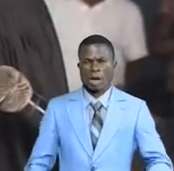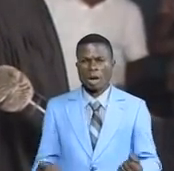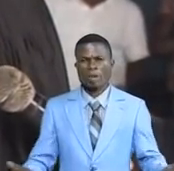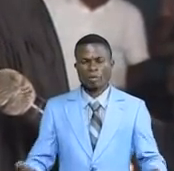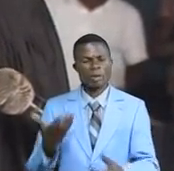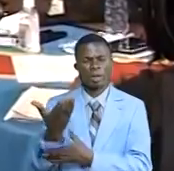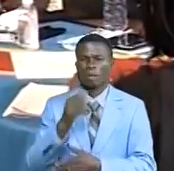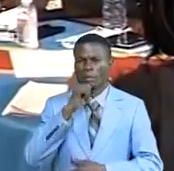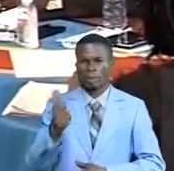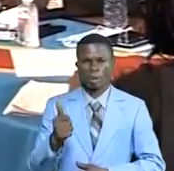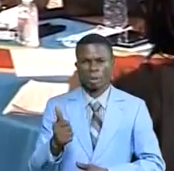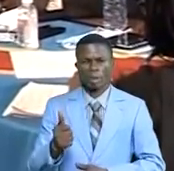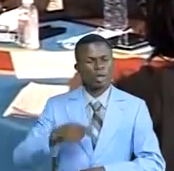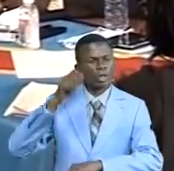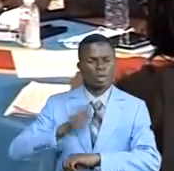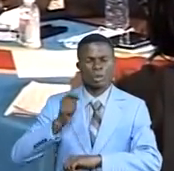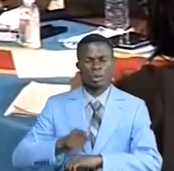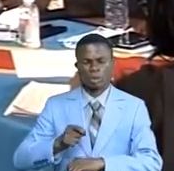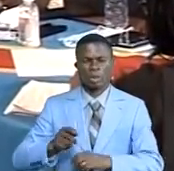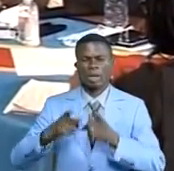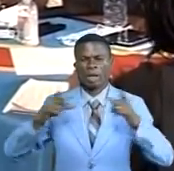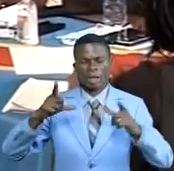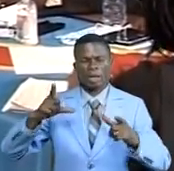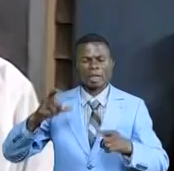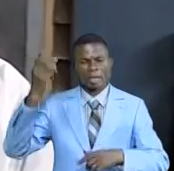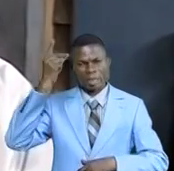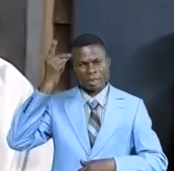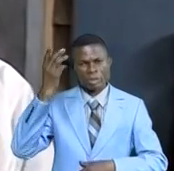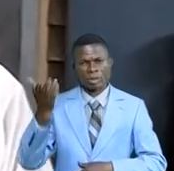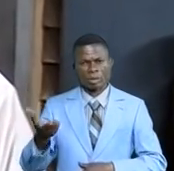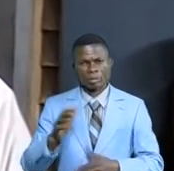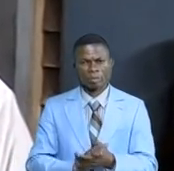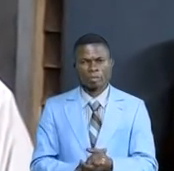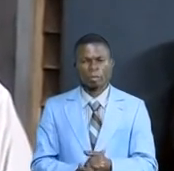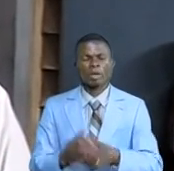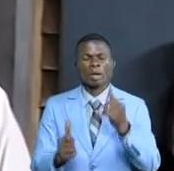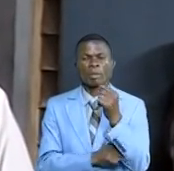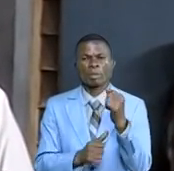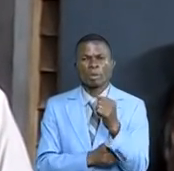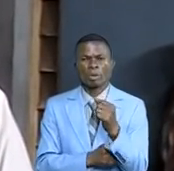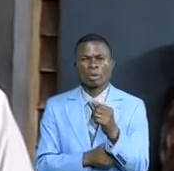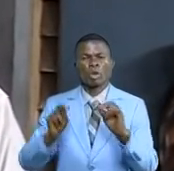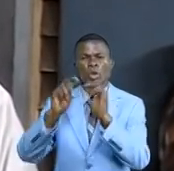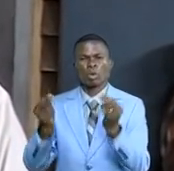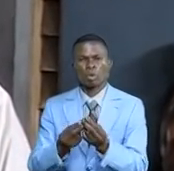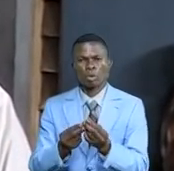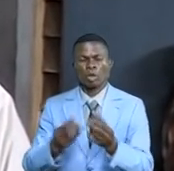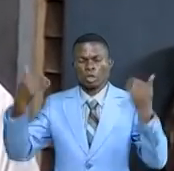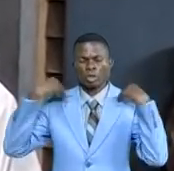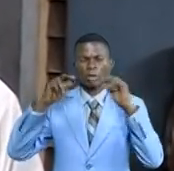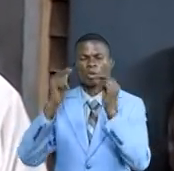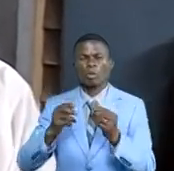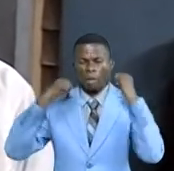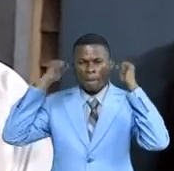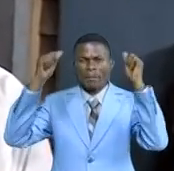appel du verdict des juges du tribunal de grande instance de Kinshasa Ndjili. Le meneur du groupe a été maîtrisé en la personne de M.